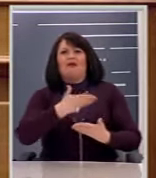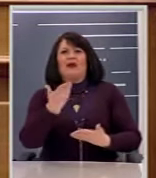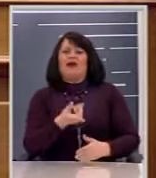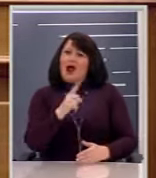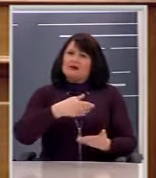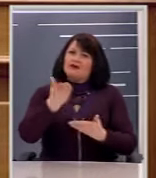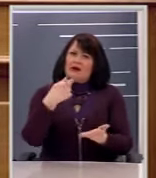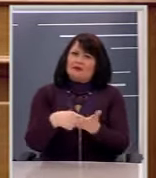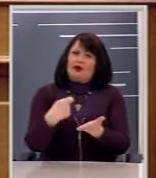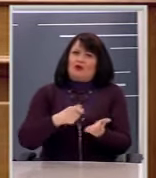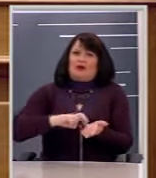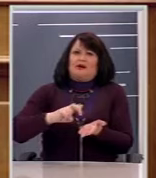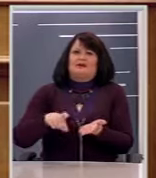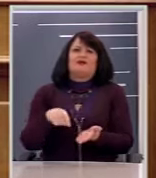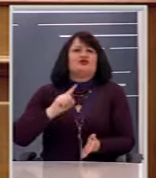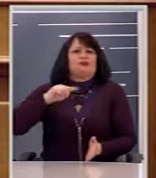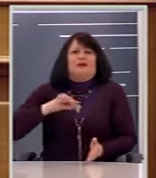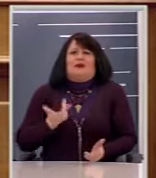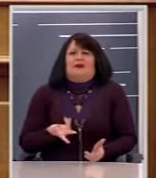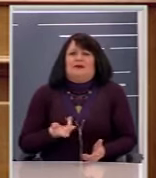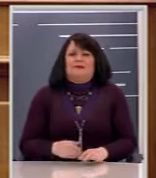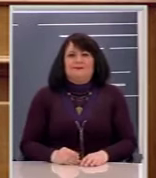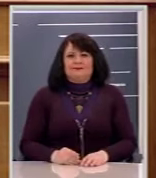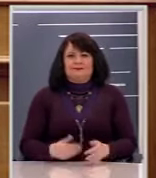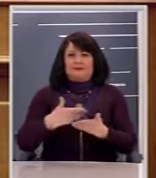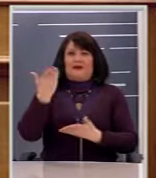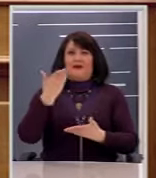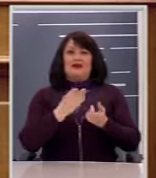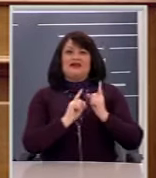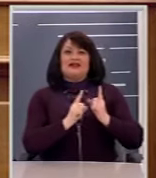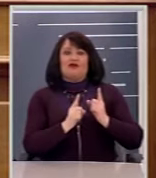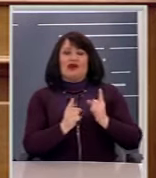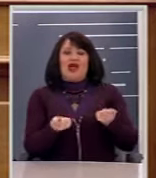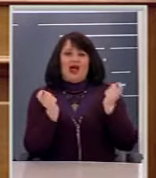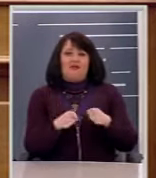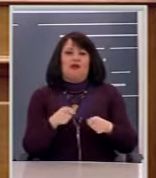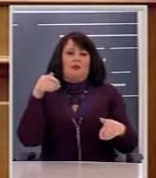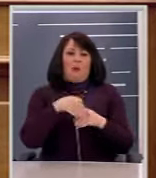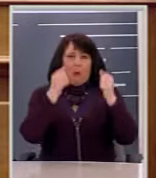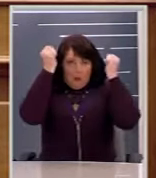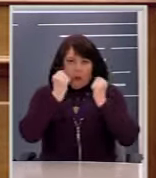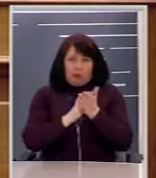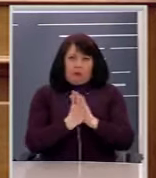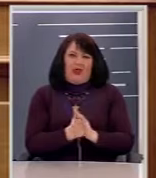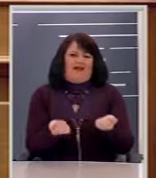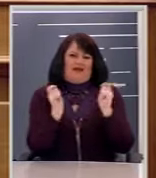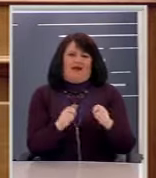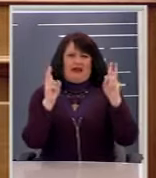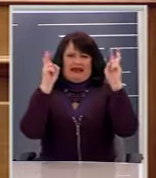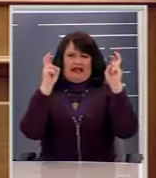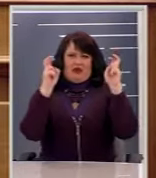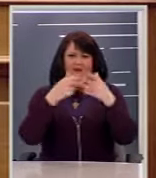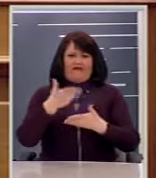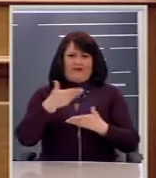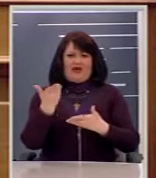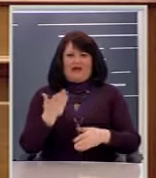τις κρατήσεις, είχαν πρωτοσέλιδα ότι δεν θα κλείσει συμφωνία, ότι η συμφωνία βούλιαξε, ότι η κυβέρνηση αυτή θα